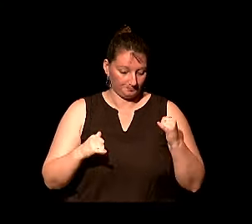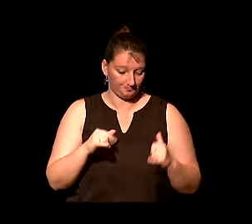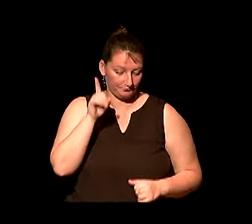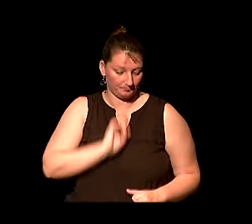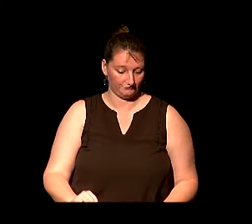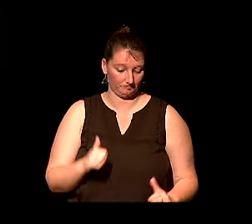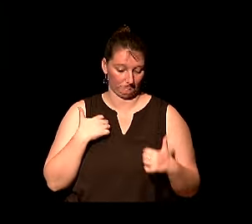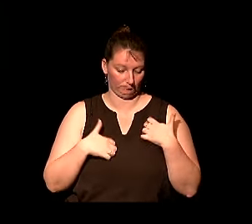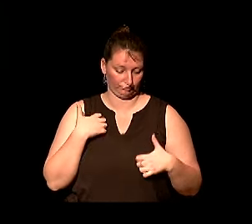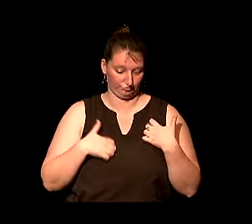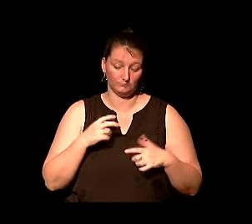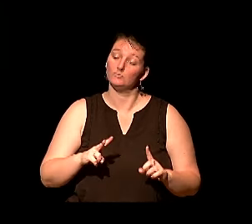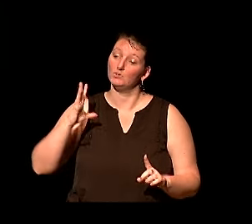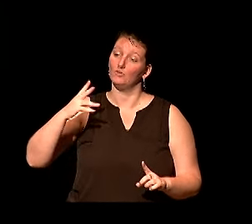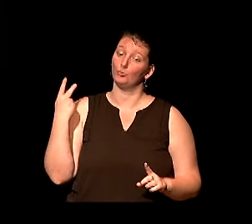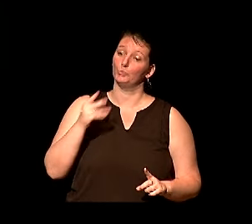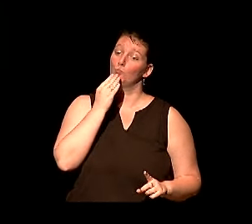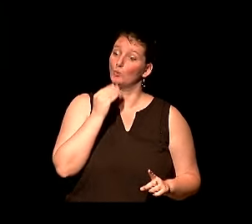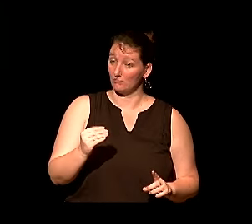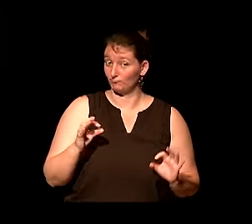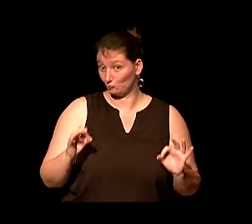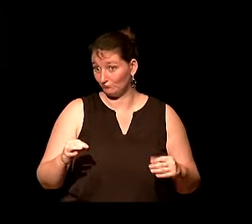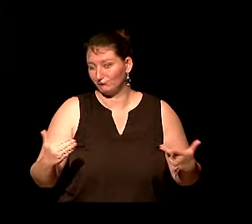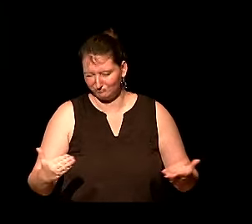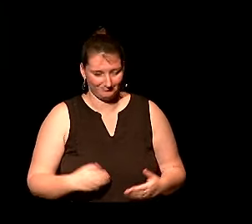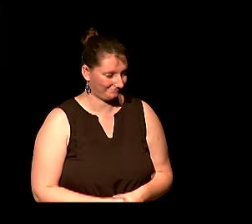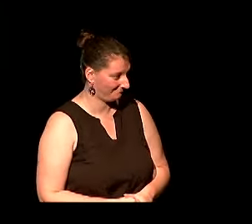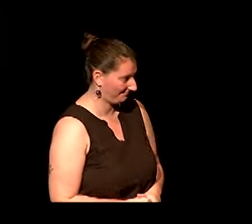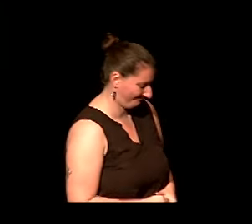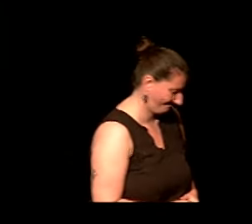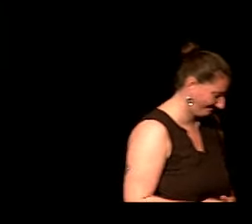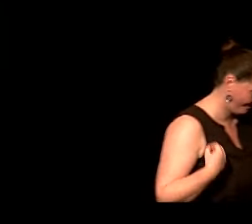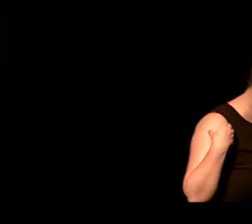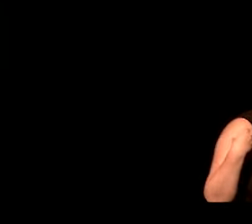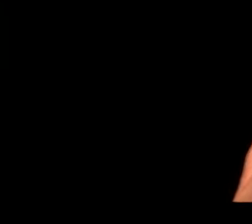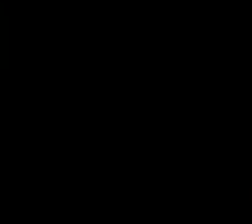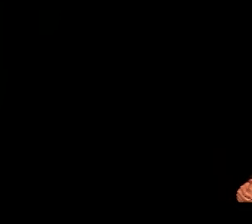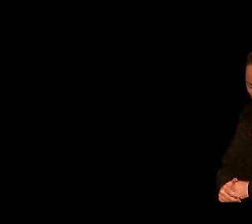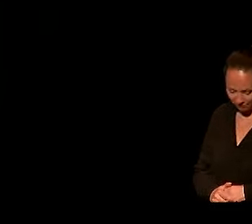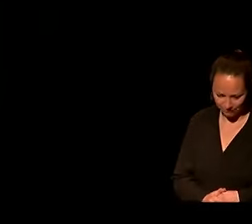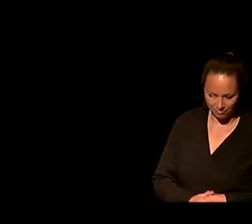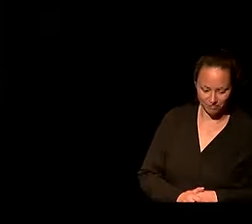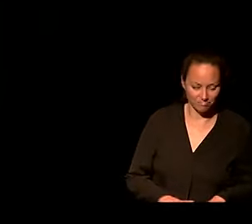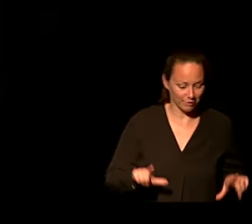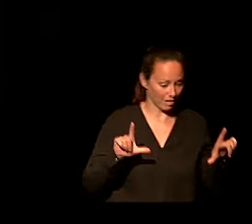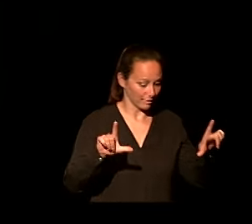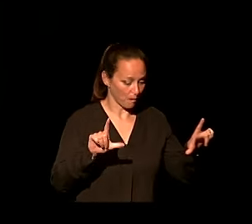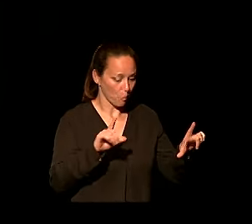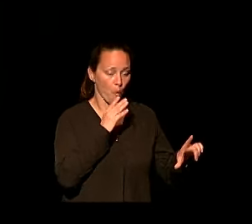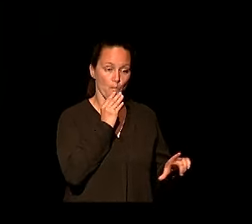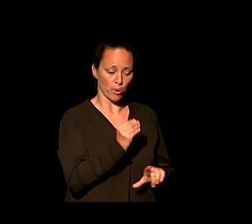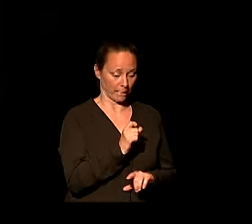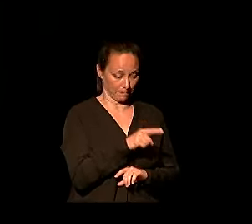Monet, d'ailleurs, auparavant. Et puis, ce tableau de Monet, donc dans les bois à Giverny,